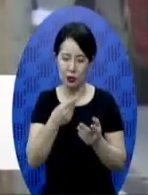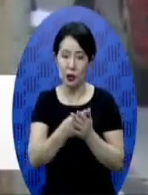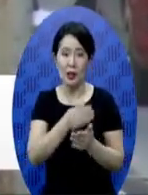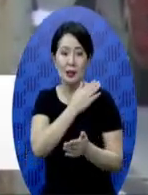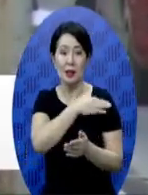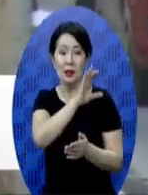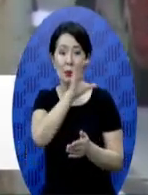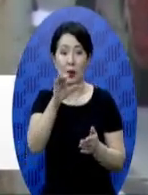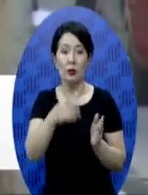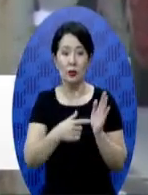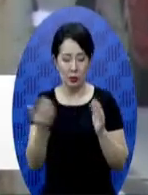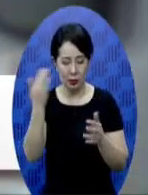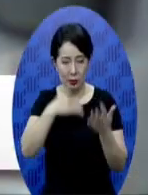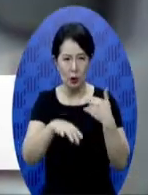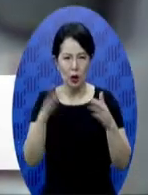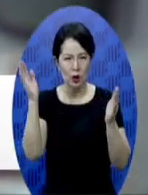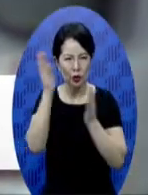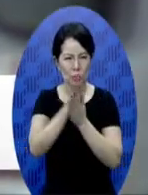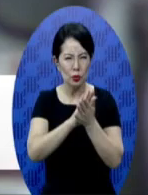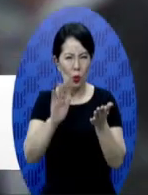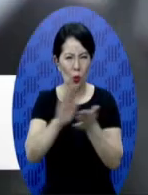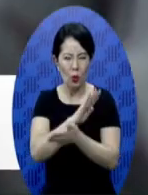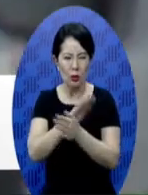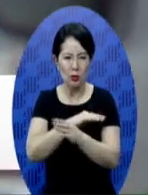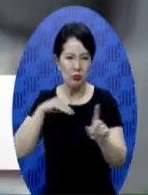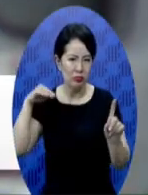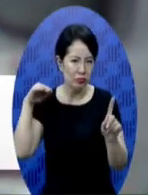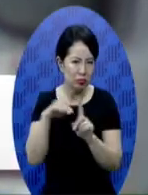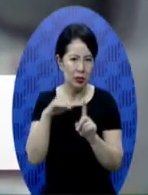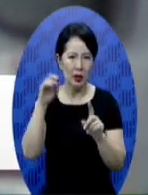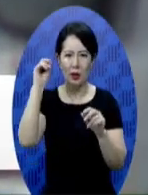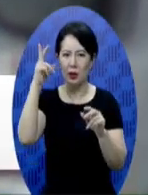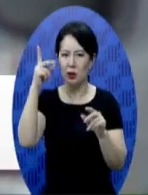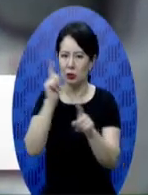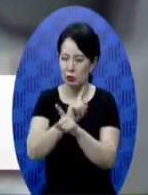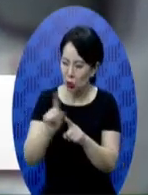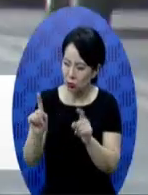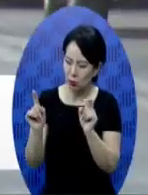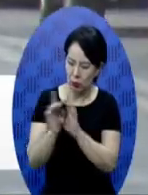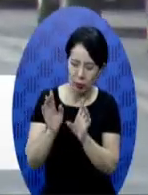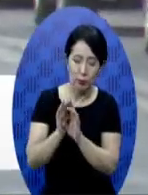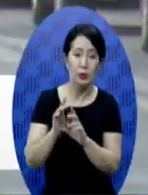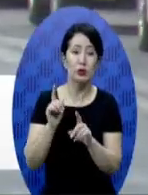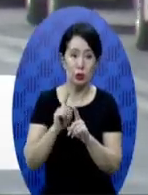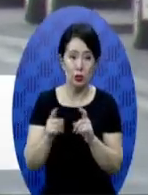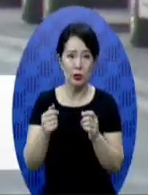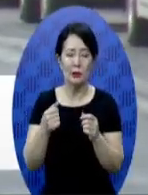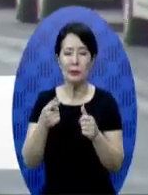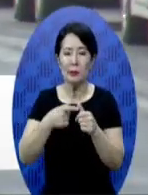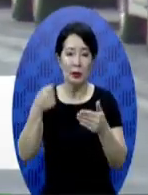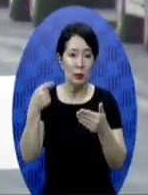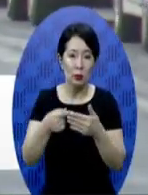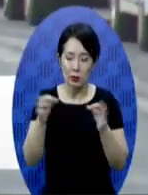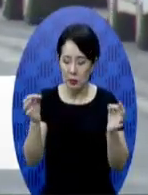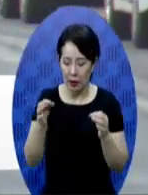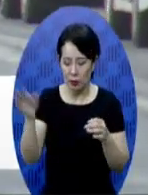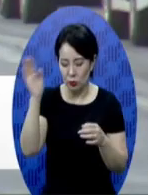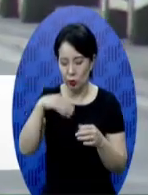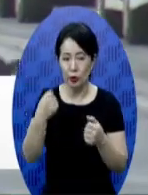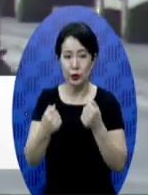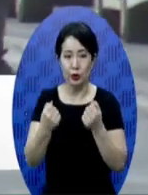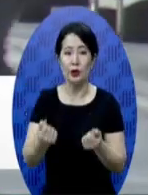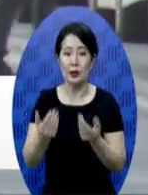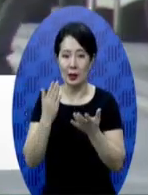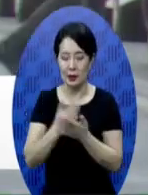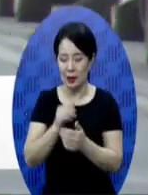Мөн шөнийн цагаар хурд хэтрүүлэн замын хөдөлгөөнд оролцох гэрэл дохой зөрчих зэрэг нийтлэг зөрчлийг бүртгэлгүй дуудлагын жолооч гаргадаг